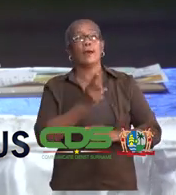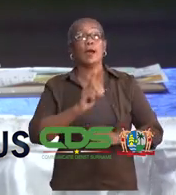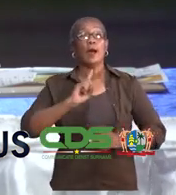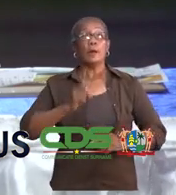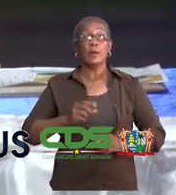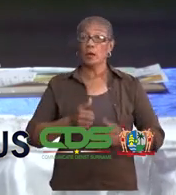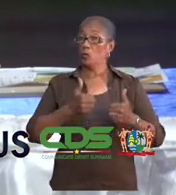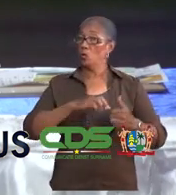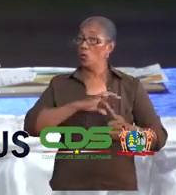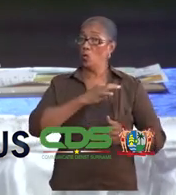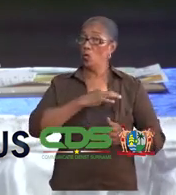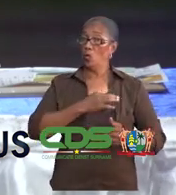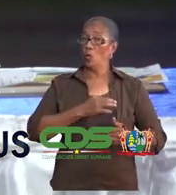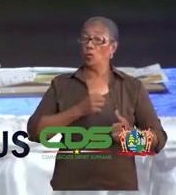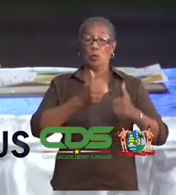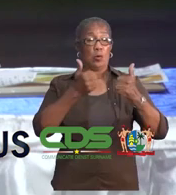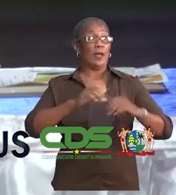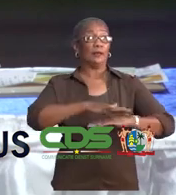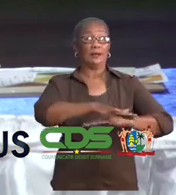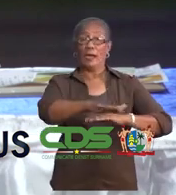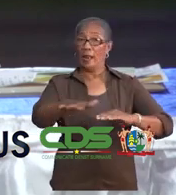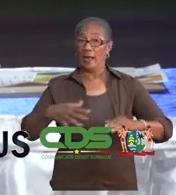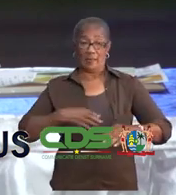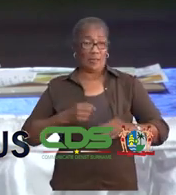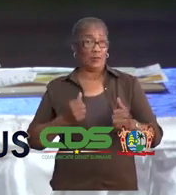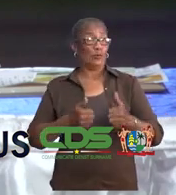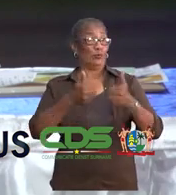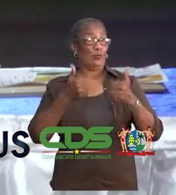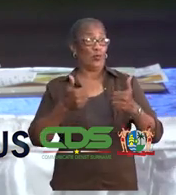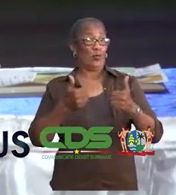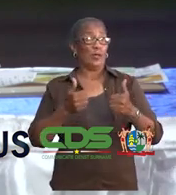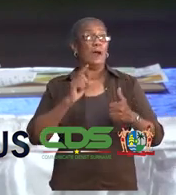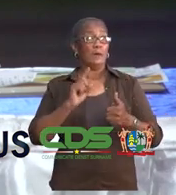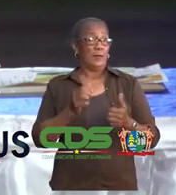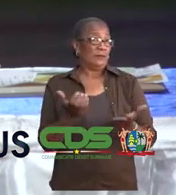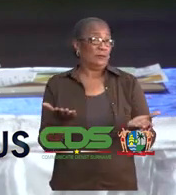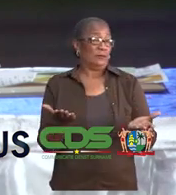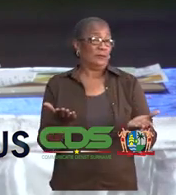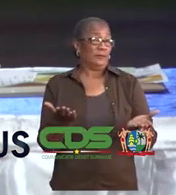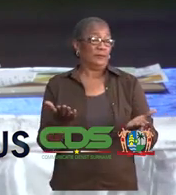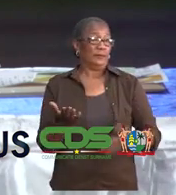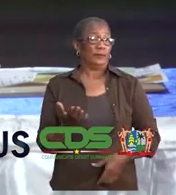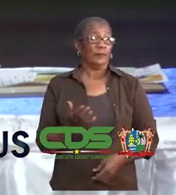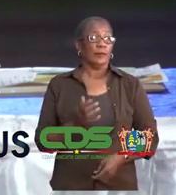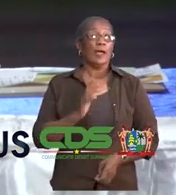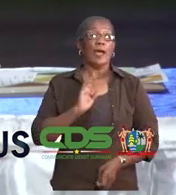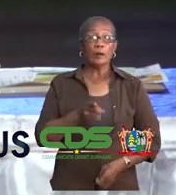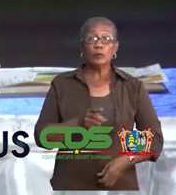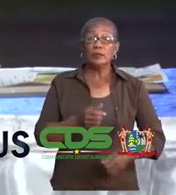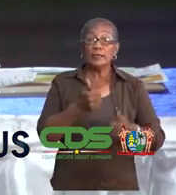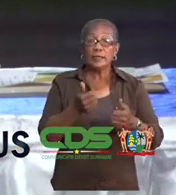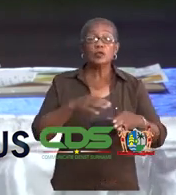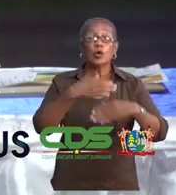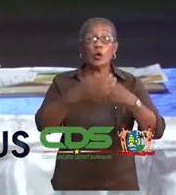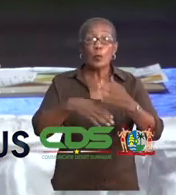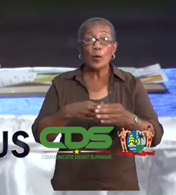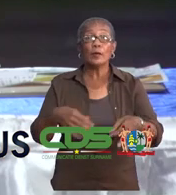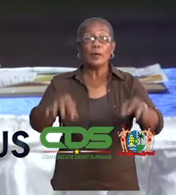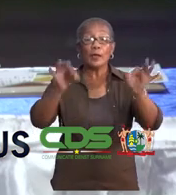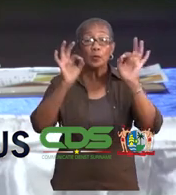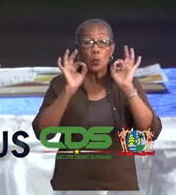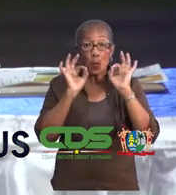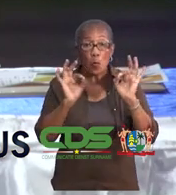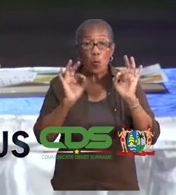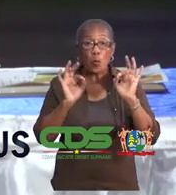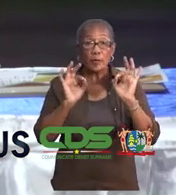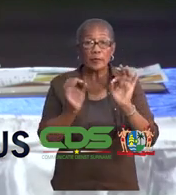geweldig land hebben is mooi, maar het levert je niks op. Er moet iets gebeuren met die mooie bronnen die we